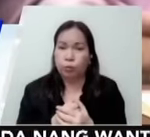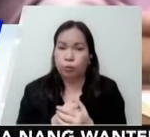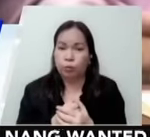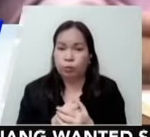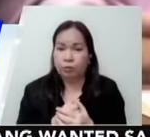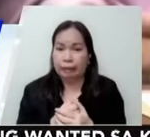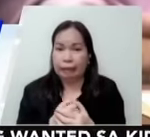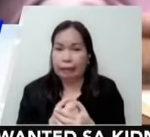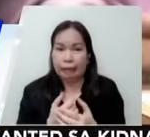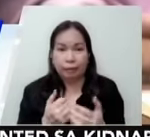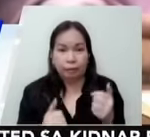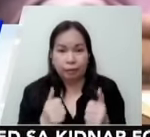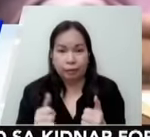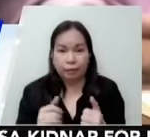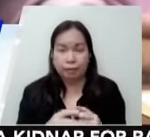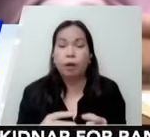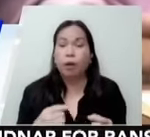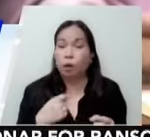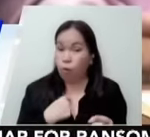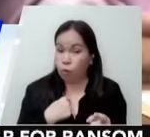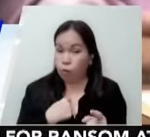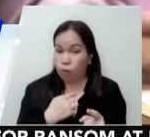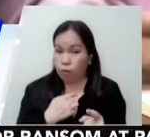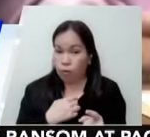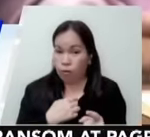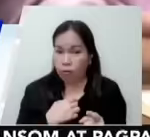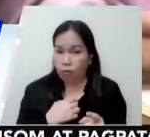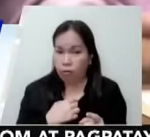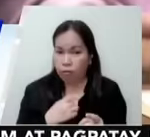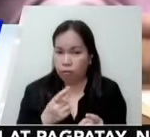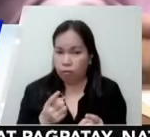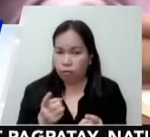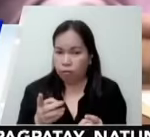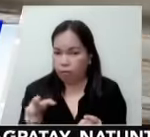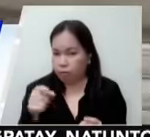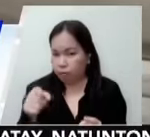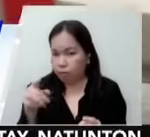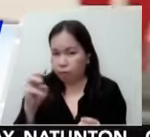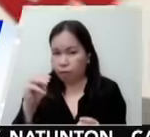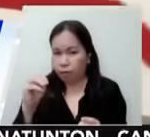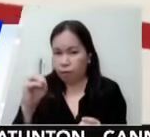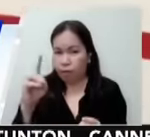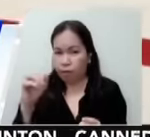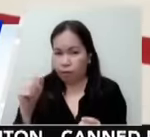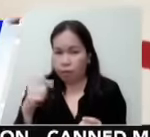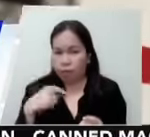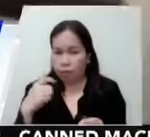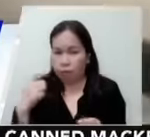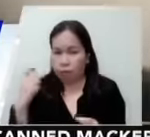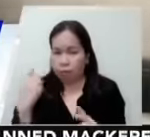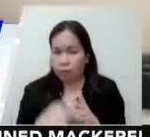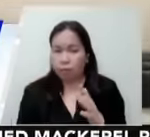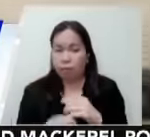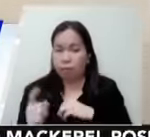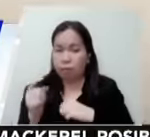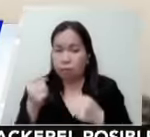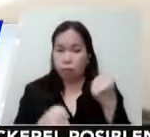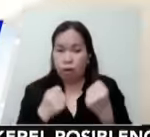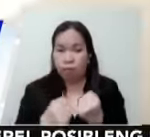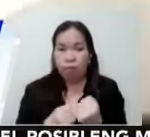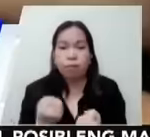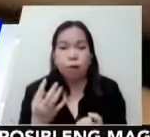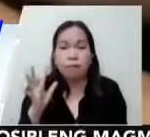Ako po na lang personal ang magbabayad po ng penalty ng ating driver. 5,000 pesos ang penalty na